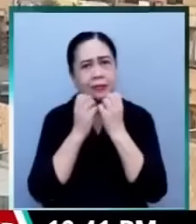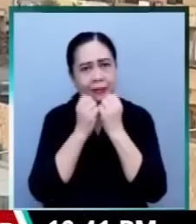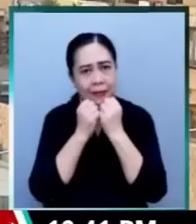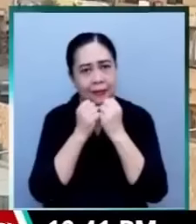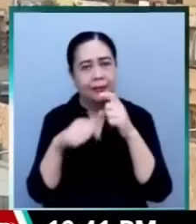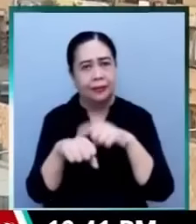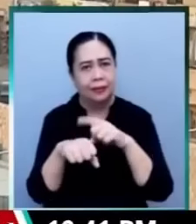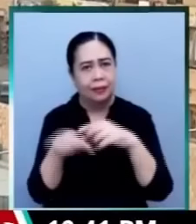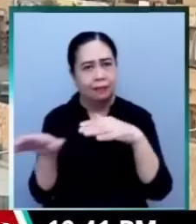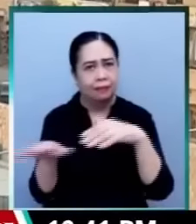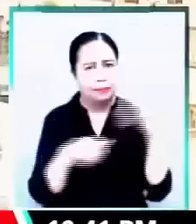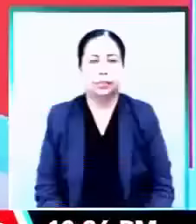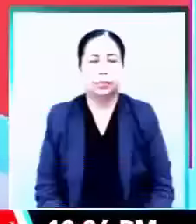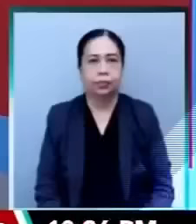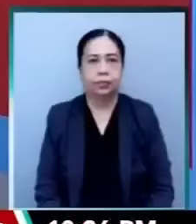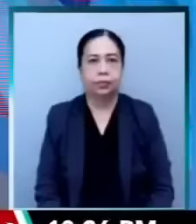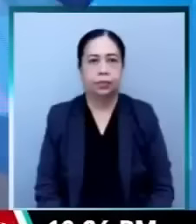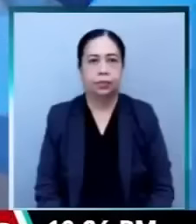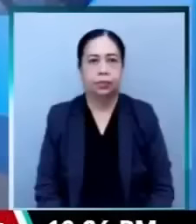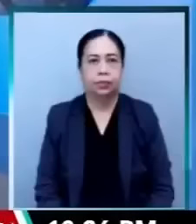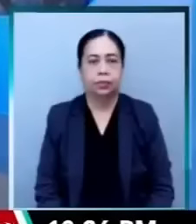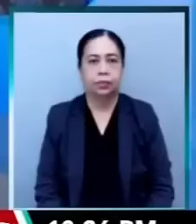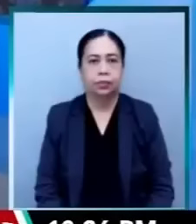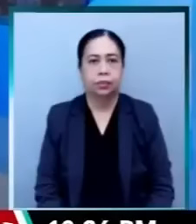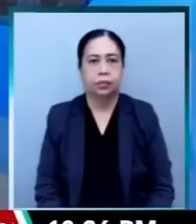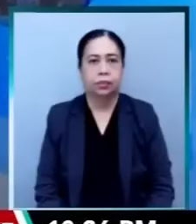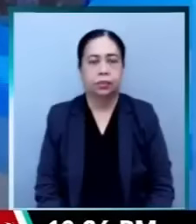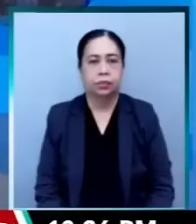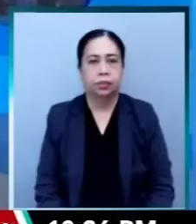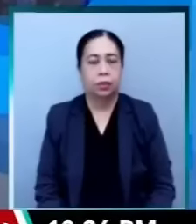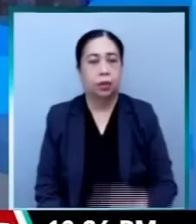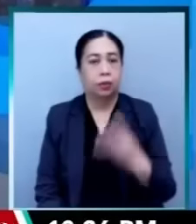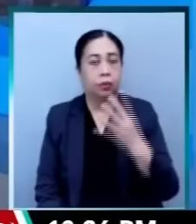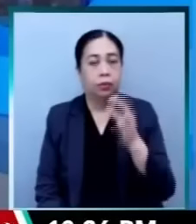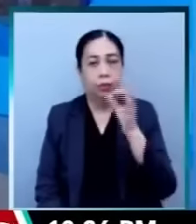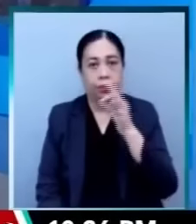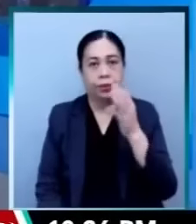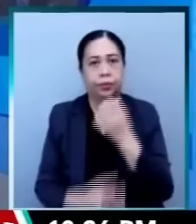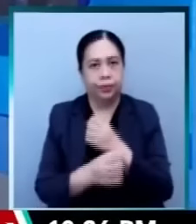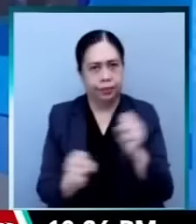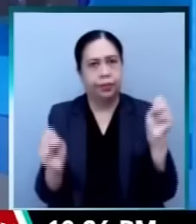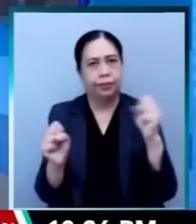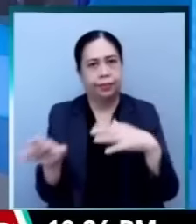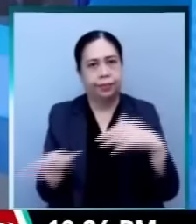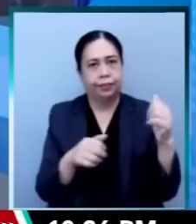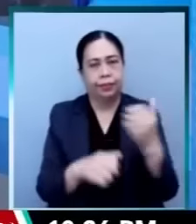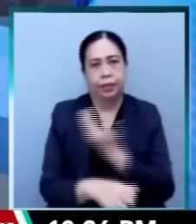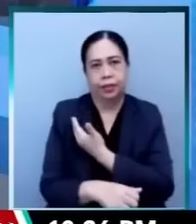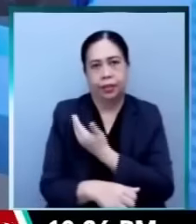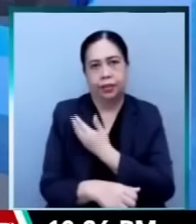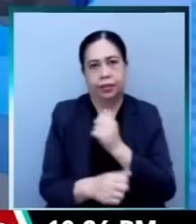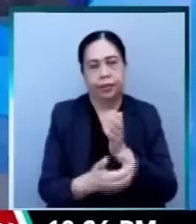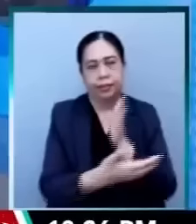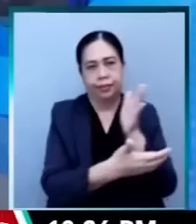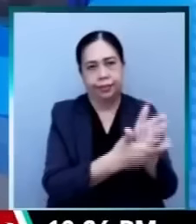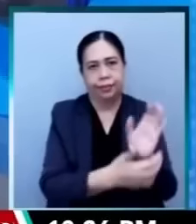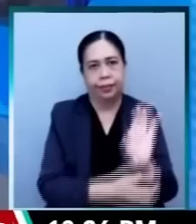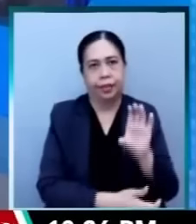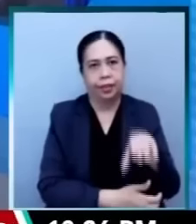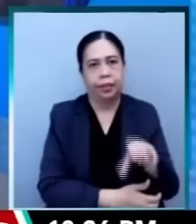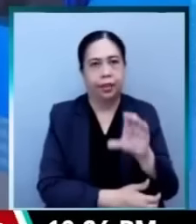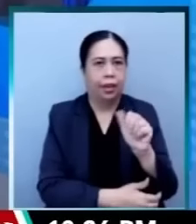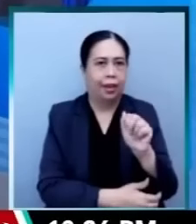para makaalis na ng Gaza. 40 Pilipino ang ligtas na nakalabas ng Gaza at nakarating na sa Cairo, Egypt.